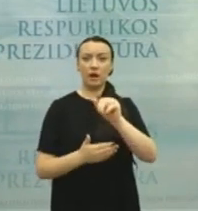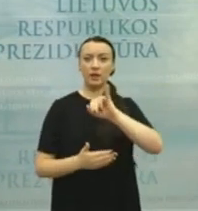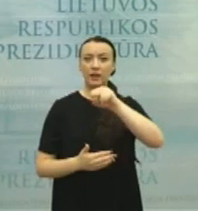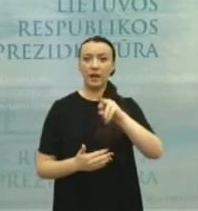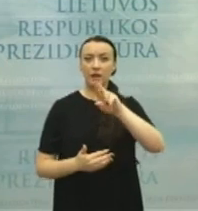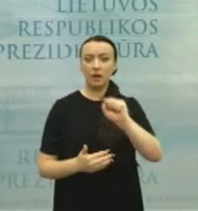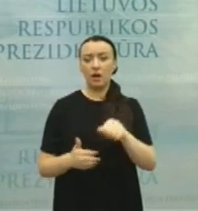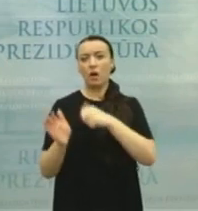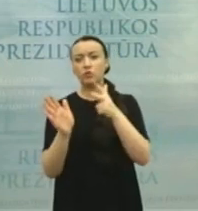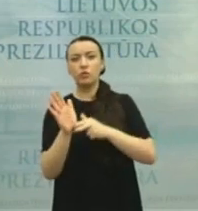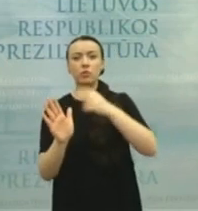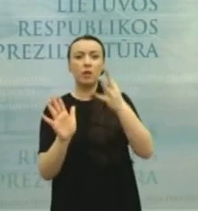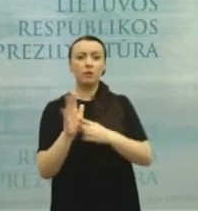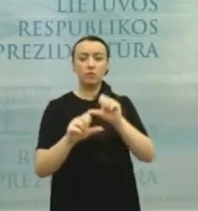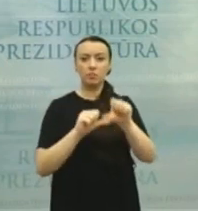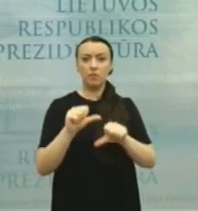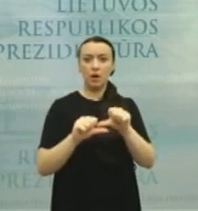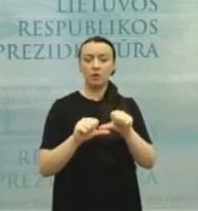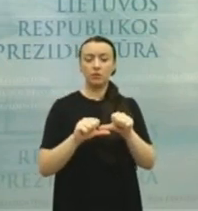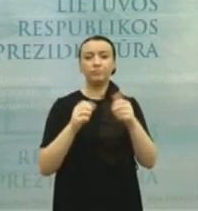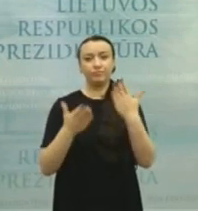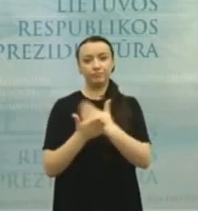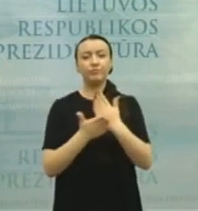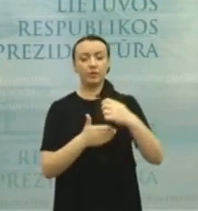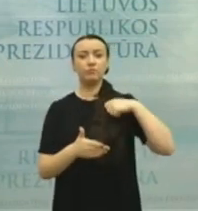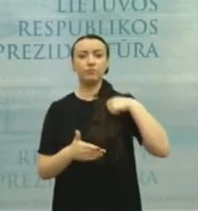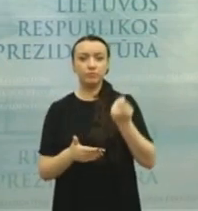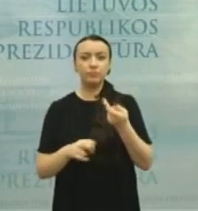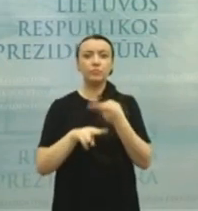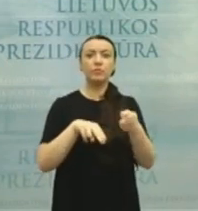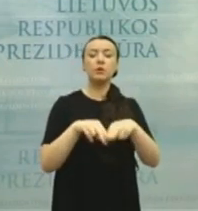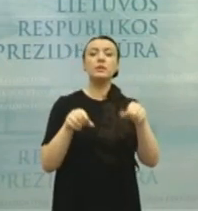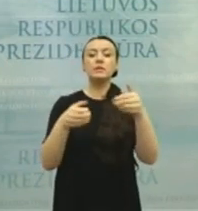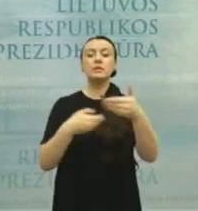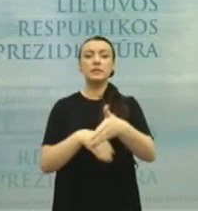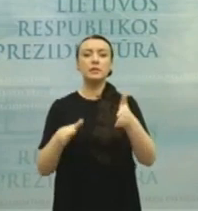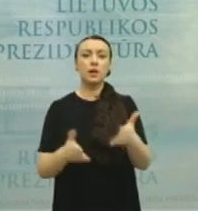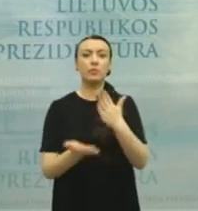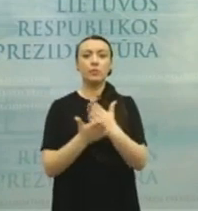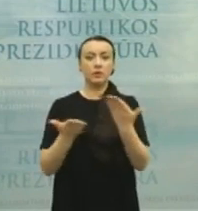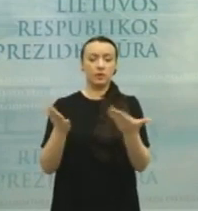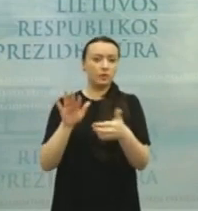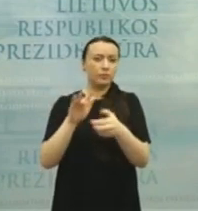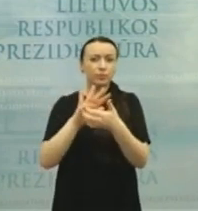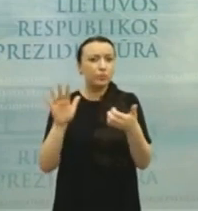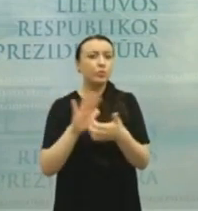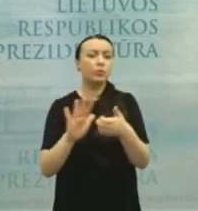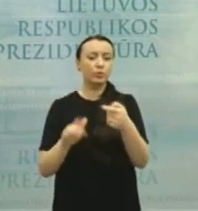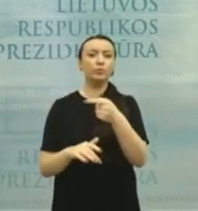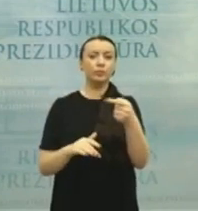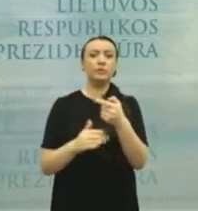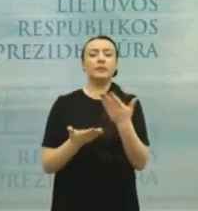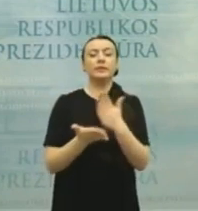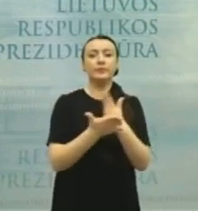mokyklose 18-19 metų, tikrai dalį jų prarandame dėl to, kad tiesiog sistemoje yra tam tikrų pilkų zonų ir